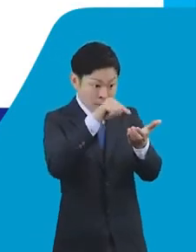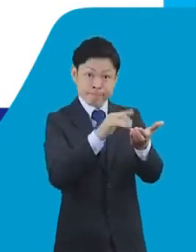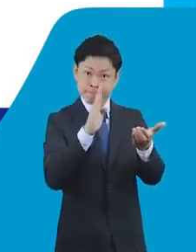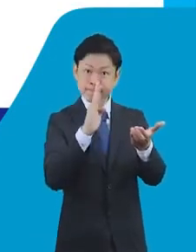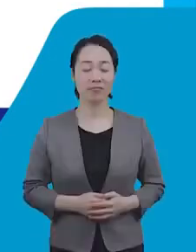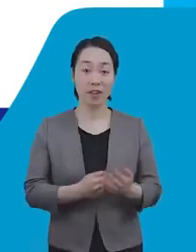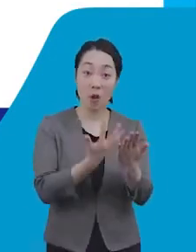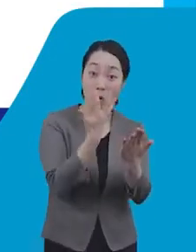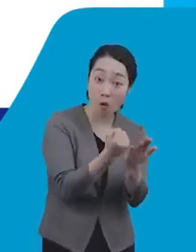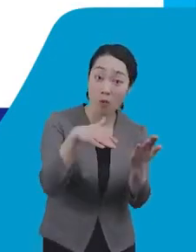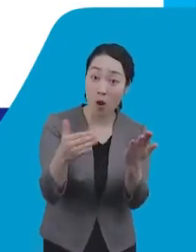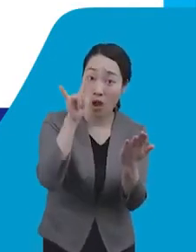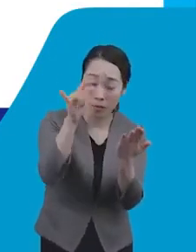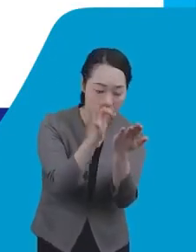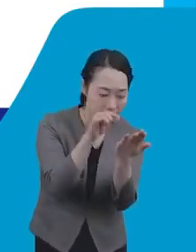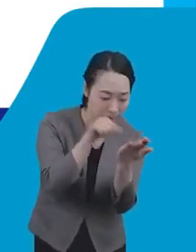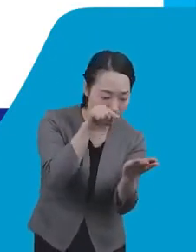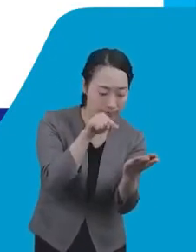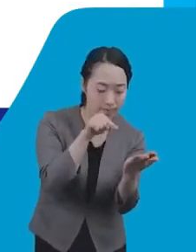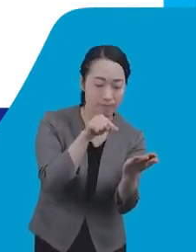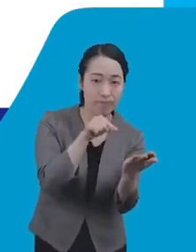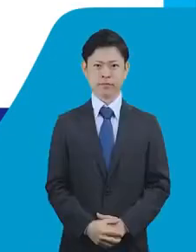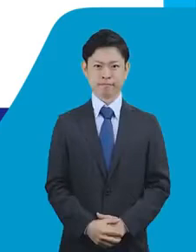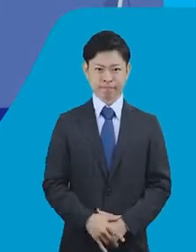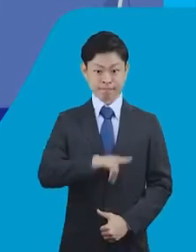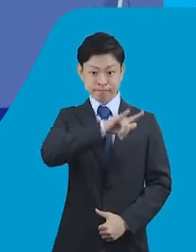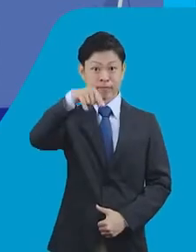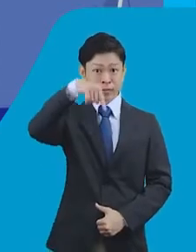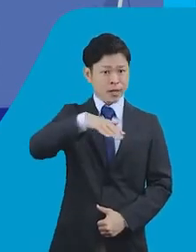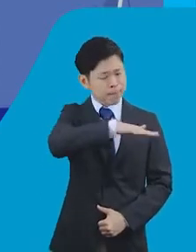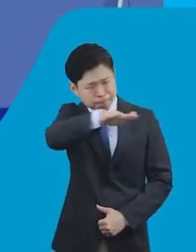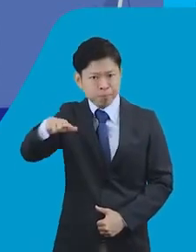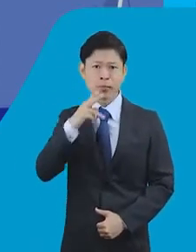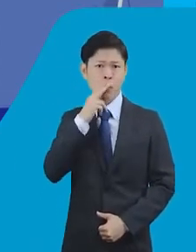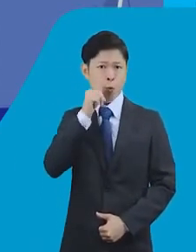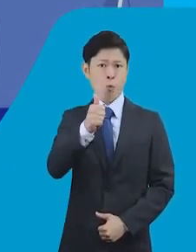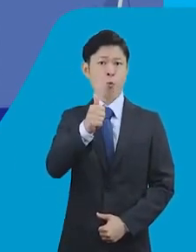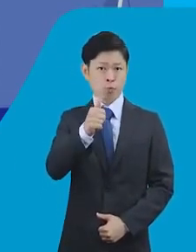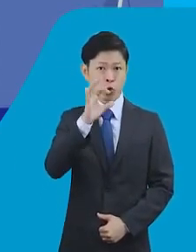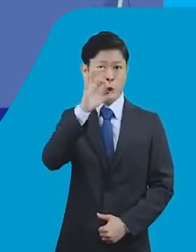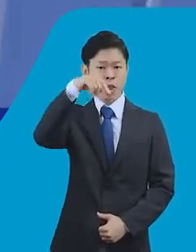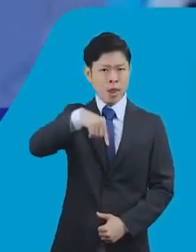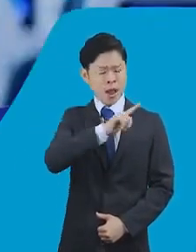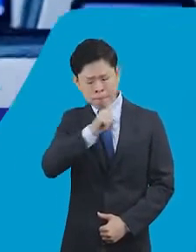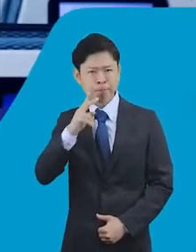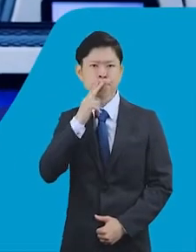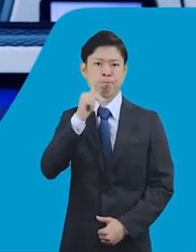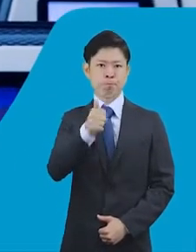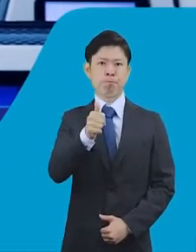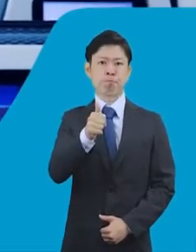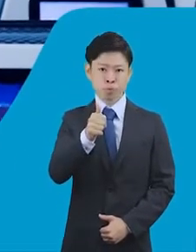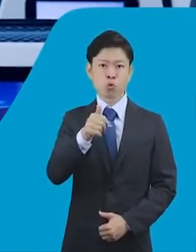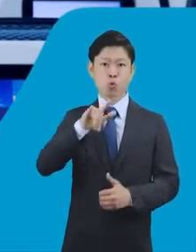設定してください。 Please turn them off or set them to airplane mode. 機内は通路を含め禁煙です。化粧室でのタバコは電子タ